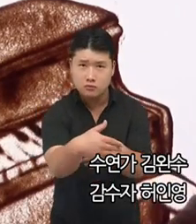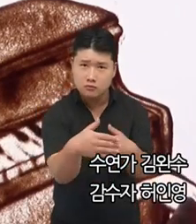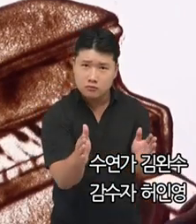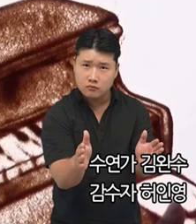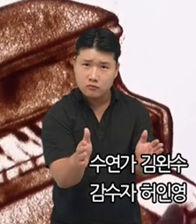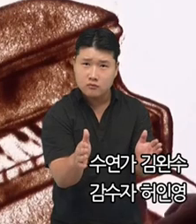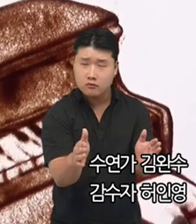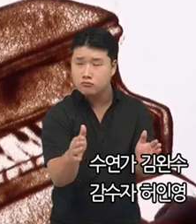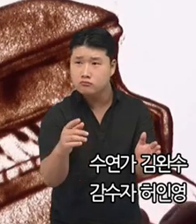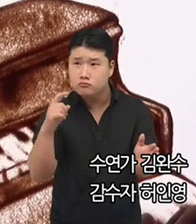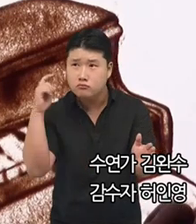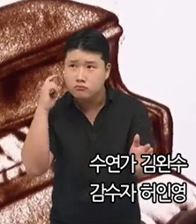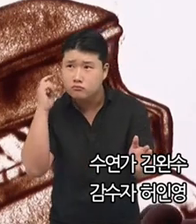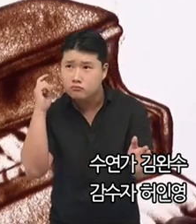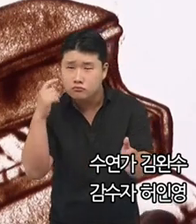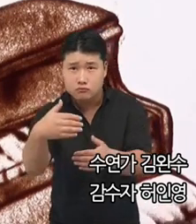귀신통, 소리통.